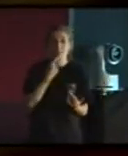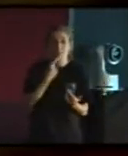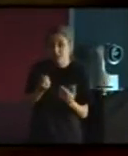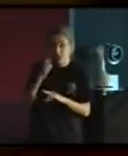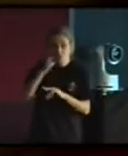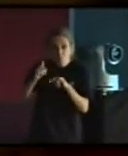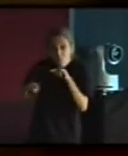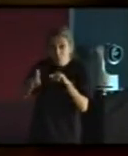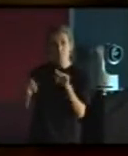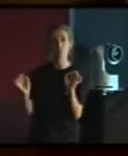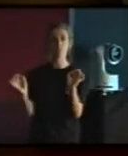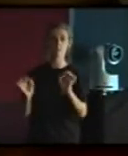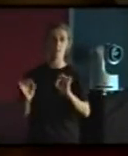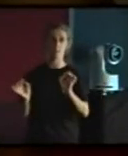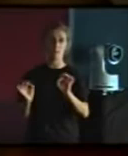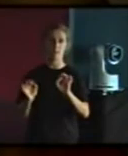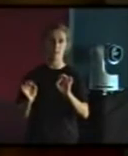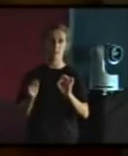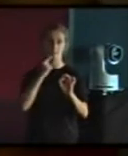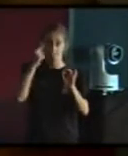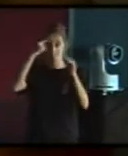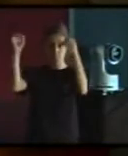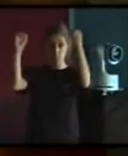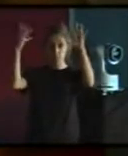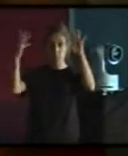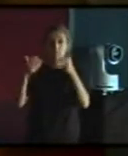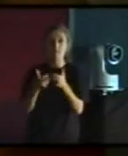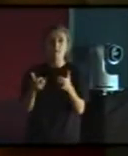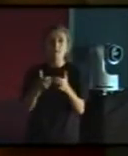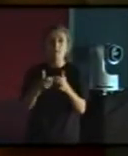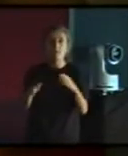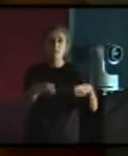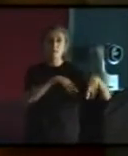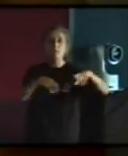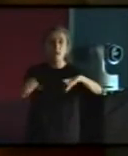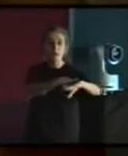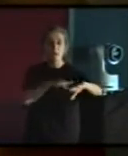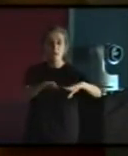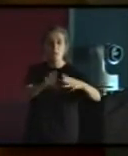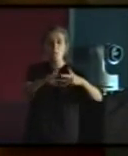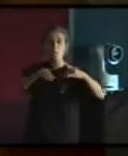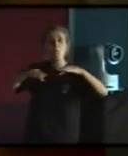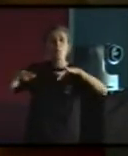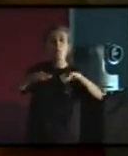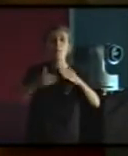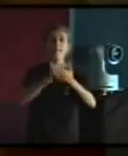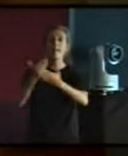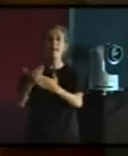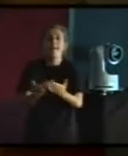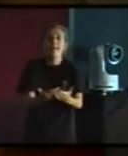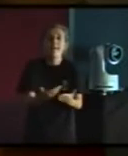nature matérielle concrète, mais de nature immatérielle. C'est comme la brume qui flotte sur le fleuve et qui peut évoquer pour